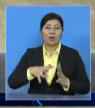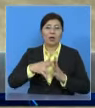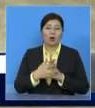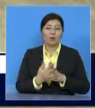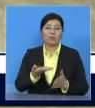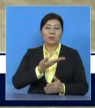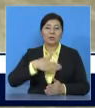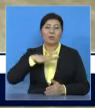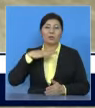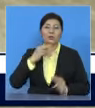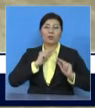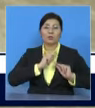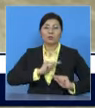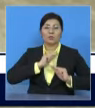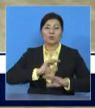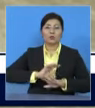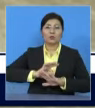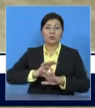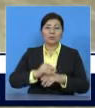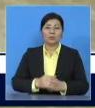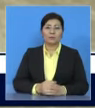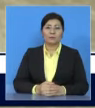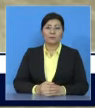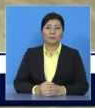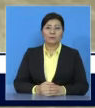көптеген игі істер жүргізіліп жатыр. Енді